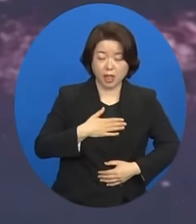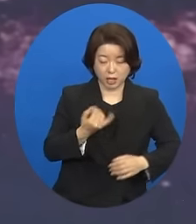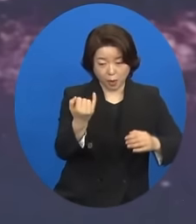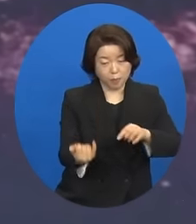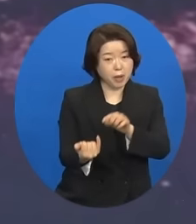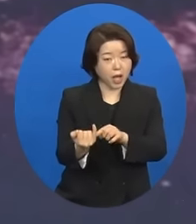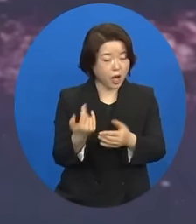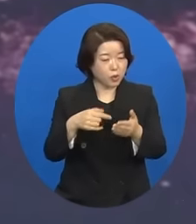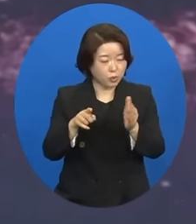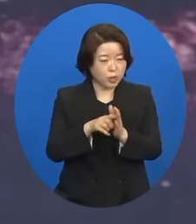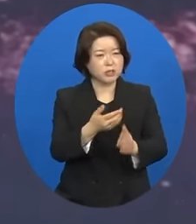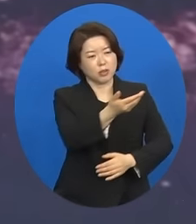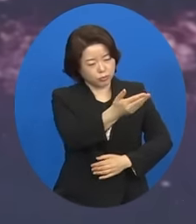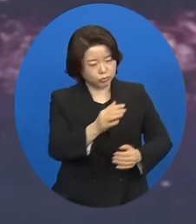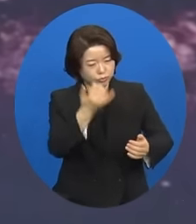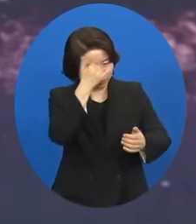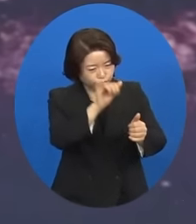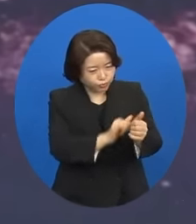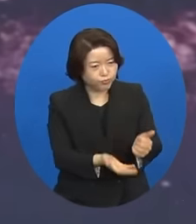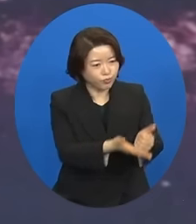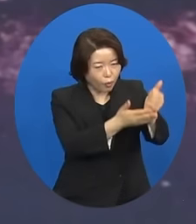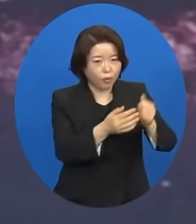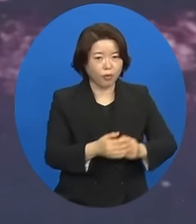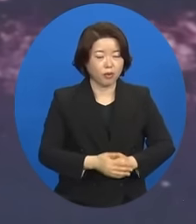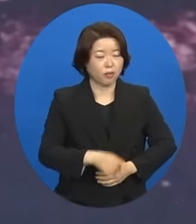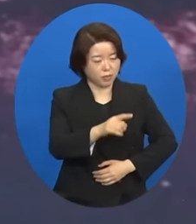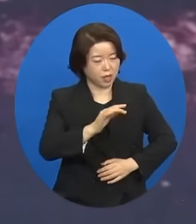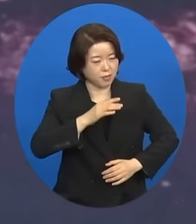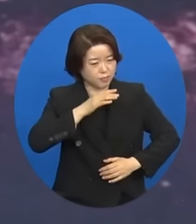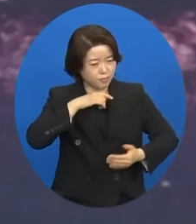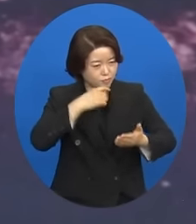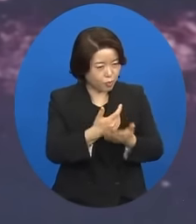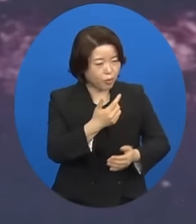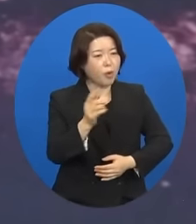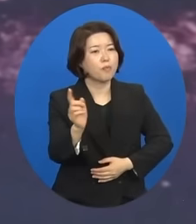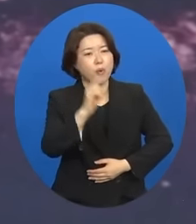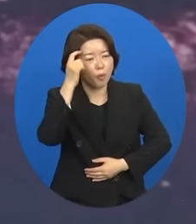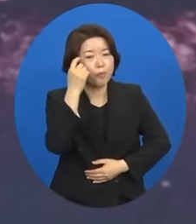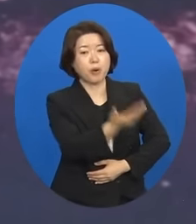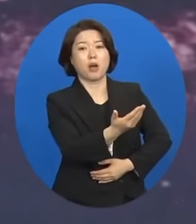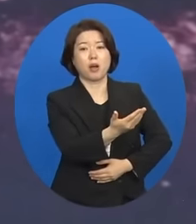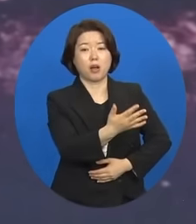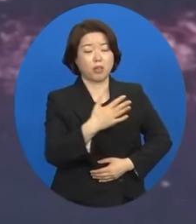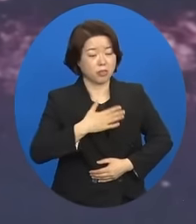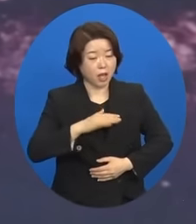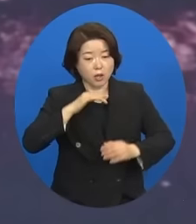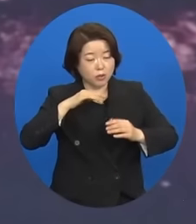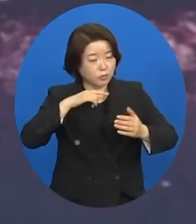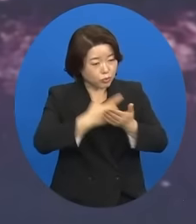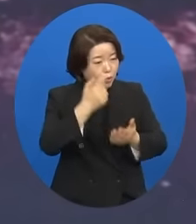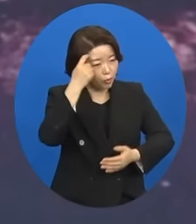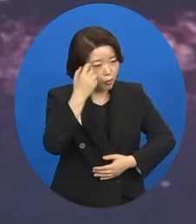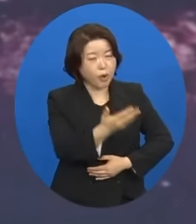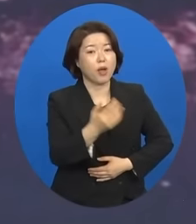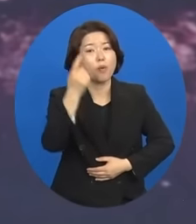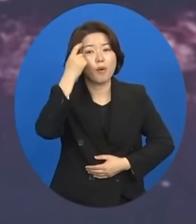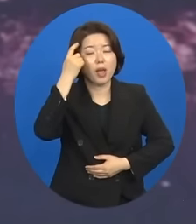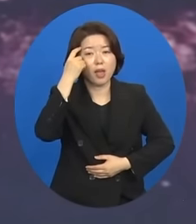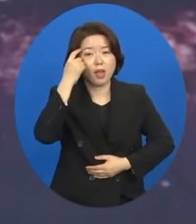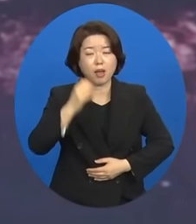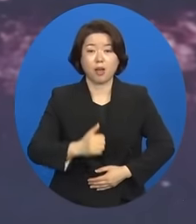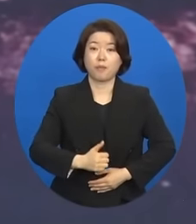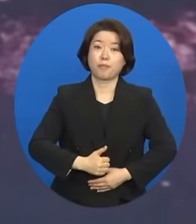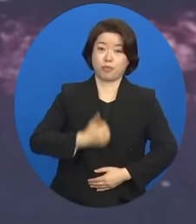섬기지 아니하였나이까 왜 삼촌이 나를 속이면 어찌 됨니까 왜 나를 속였 이겁니다 그의 분노가 지금